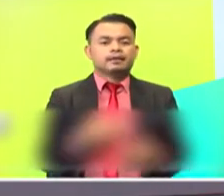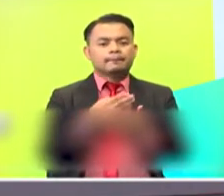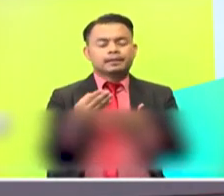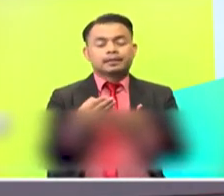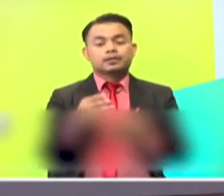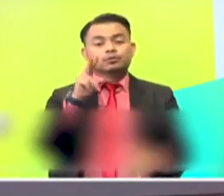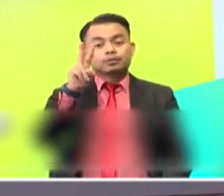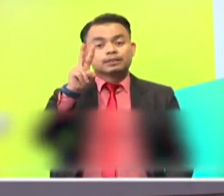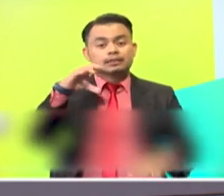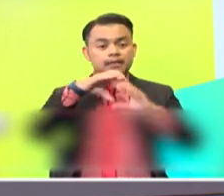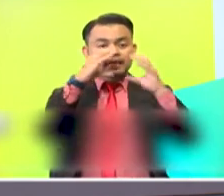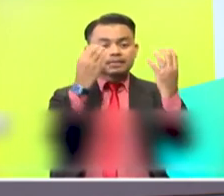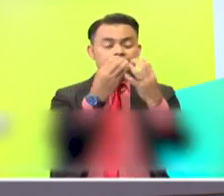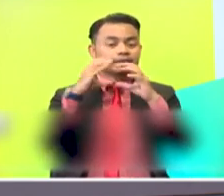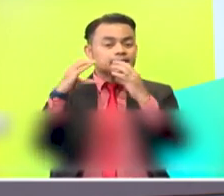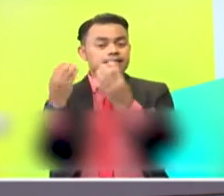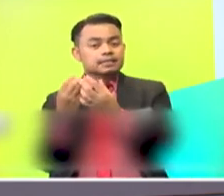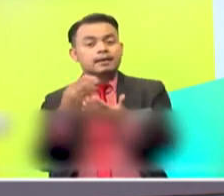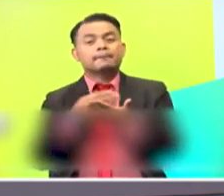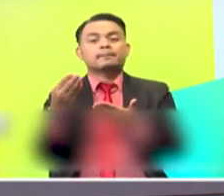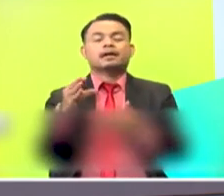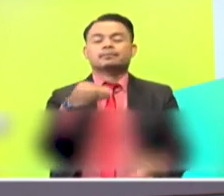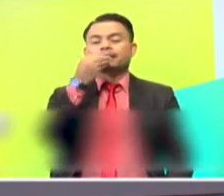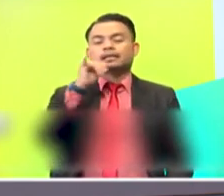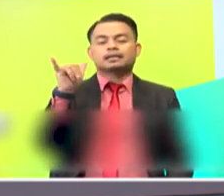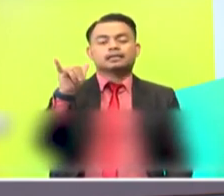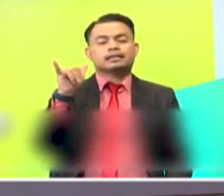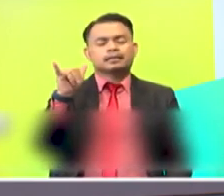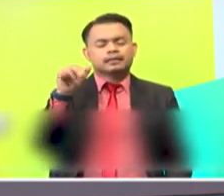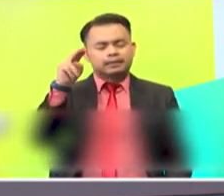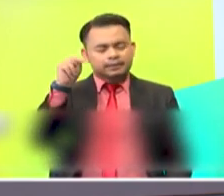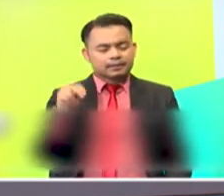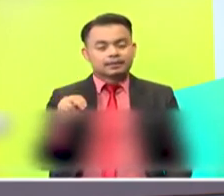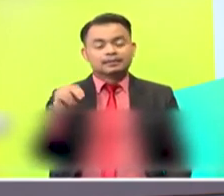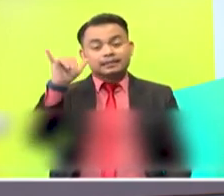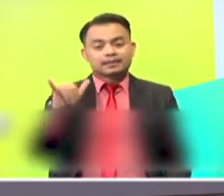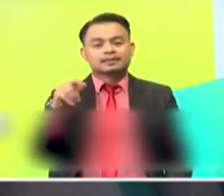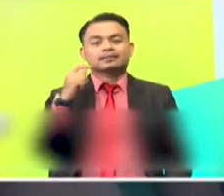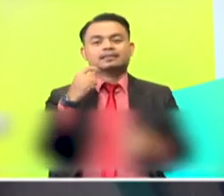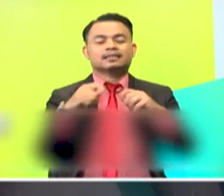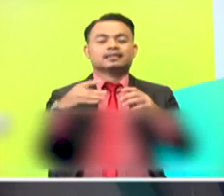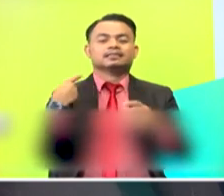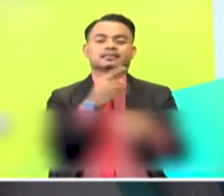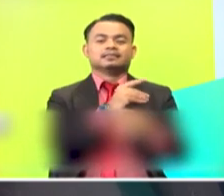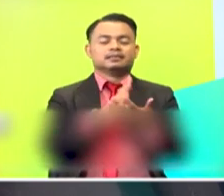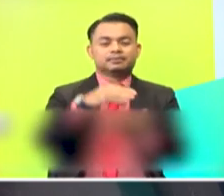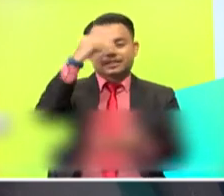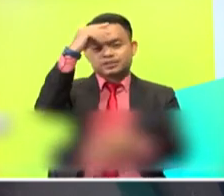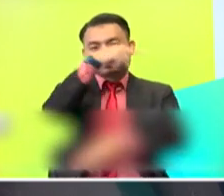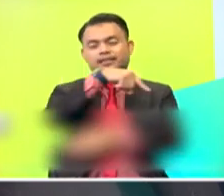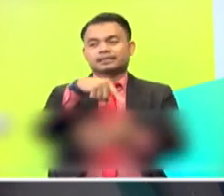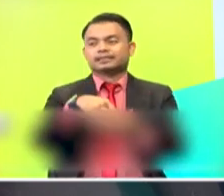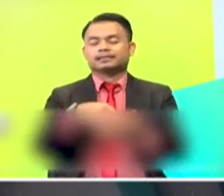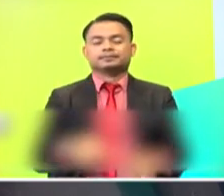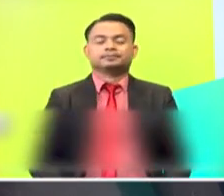kelas ke flash fikasi bahan makanan yang telah kita pelajari pada hari ini Oke cek gunung Rehan minta Duo